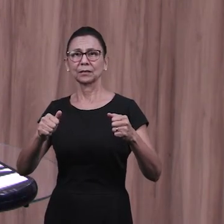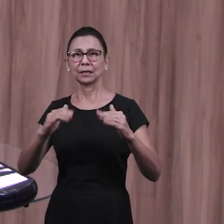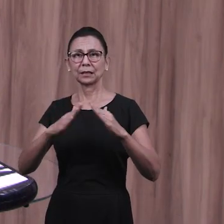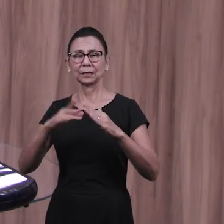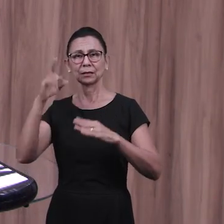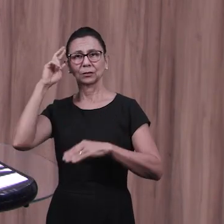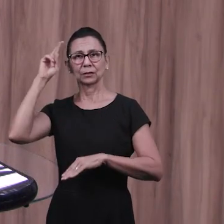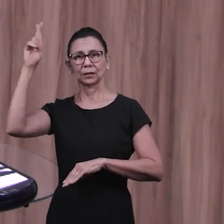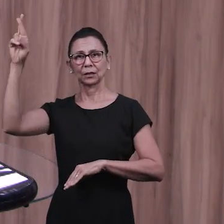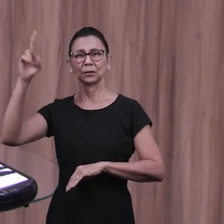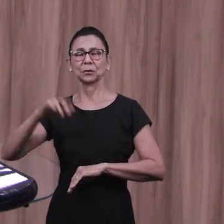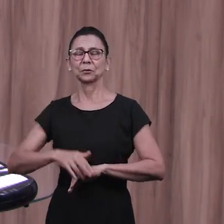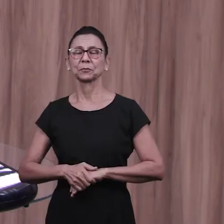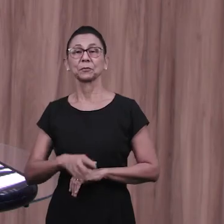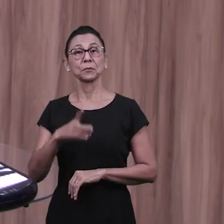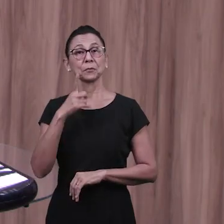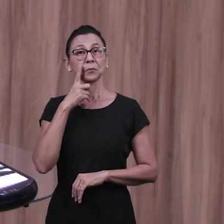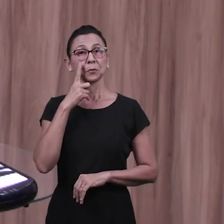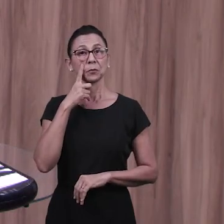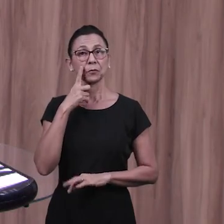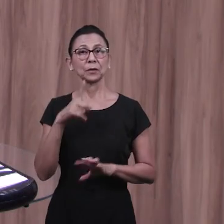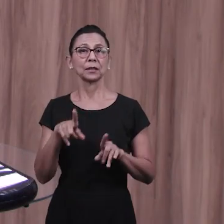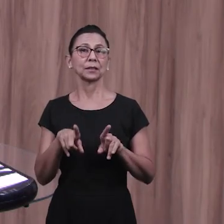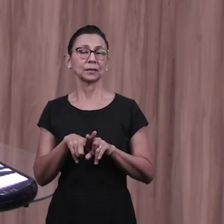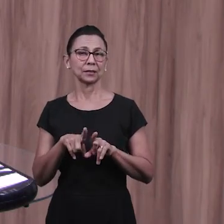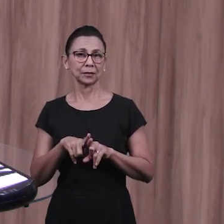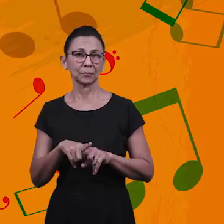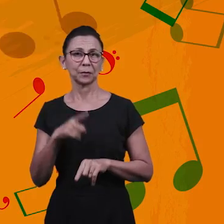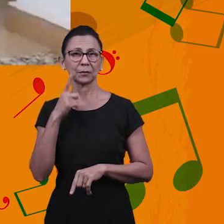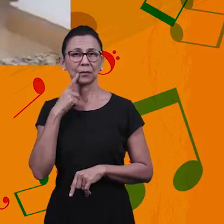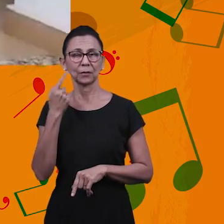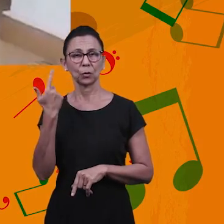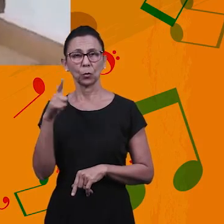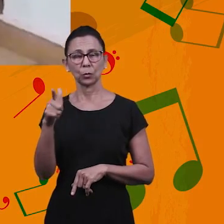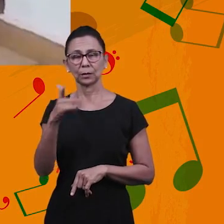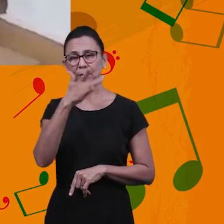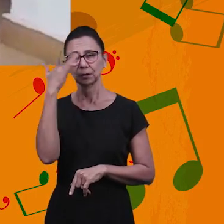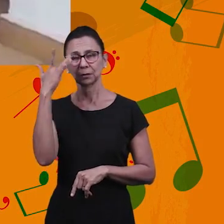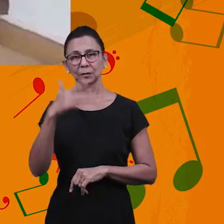Nous allons assister et aussi les autres participations.